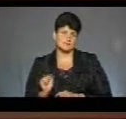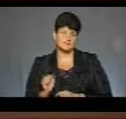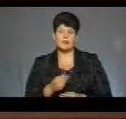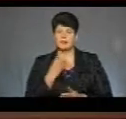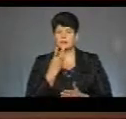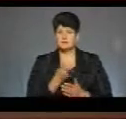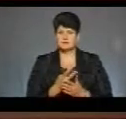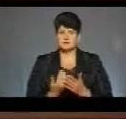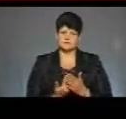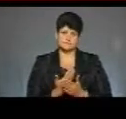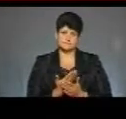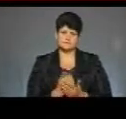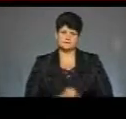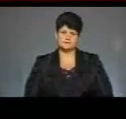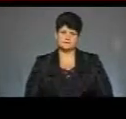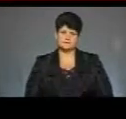у випуску.